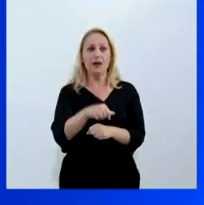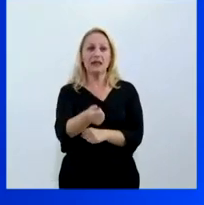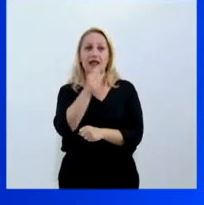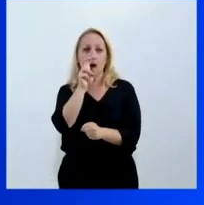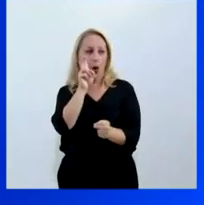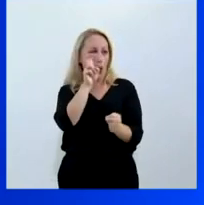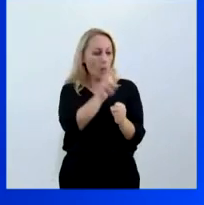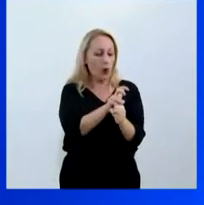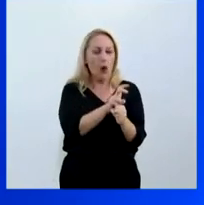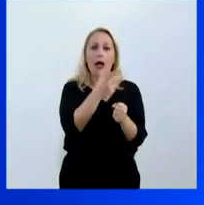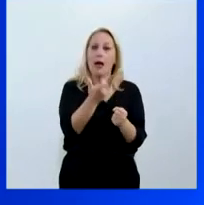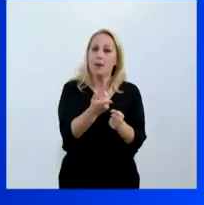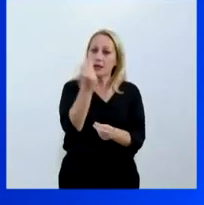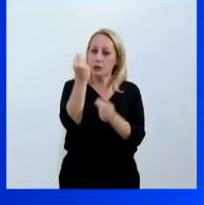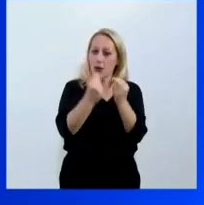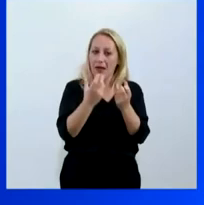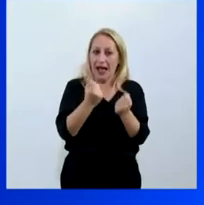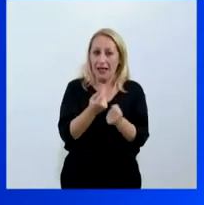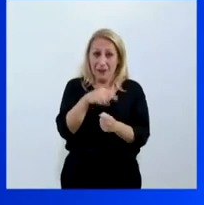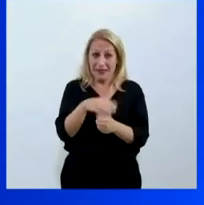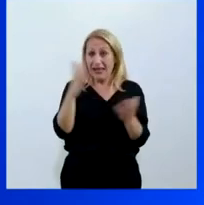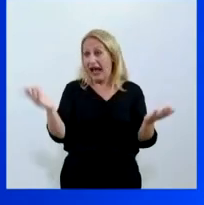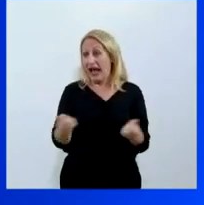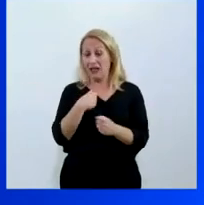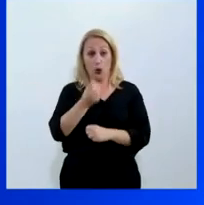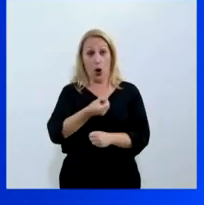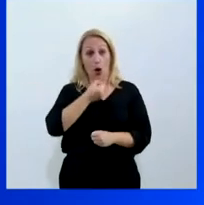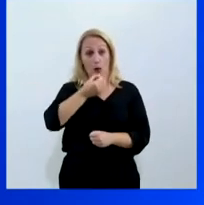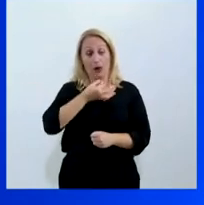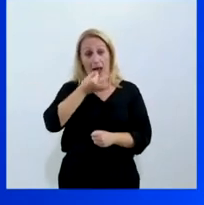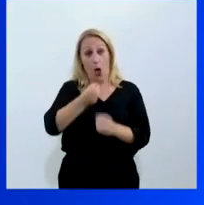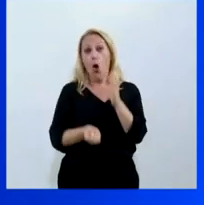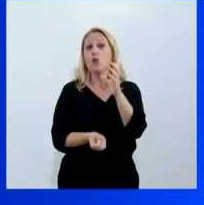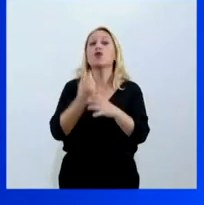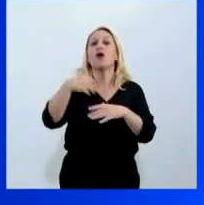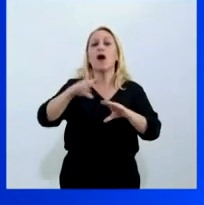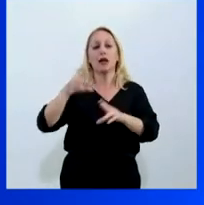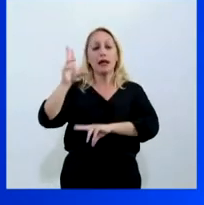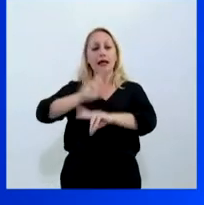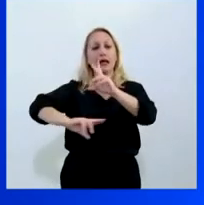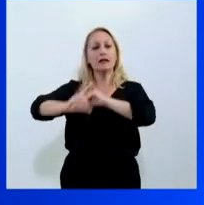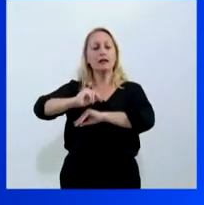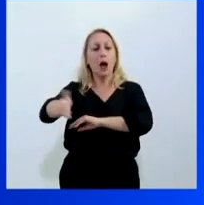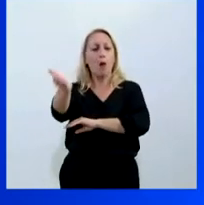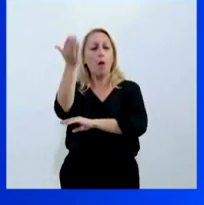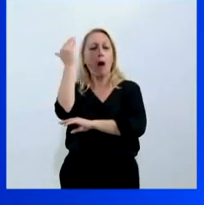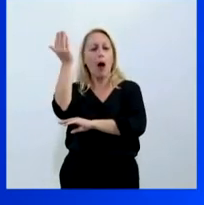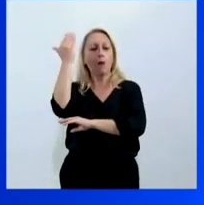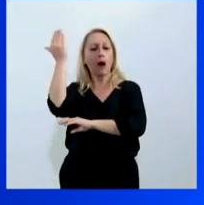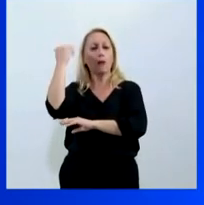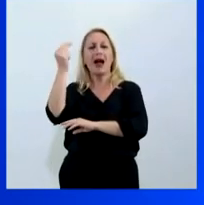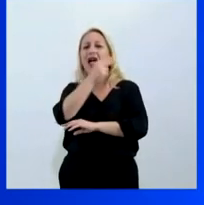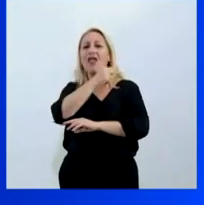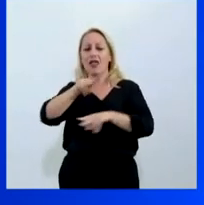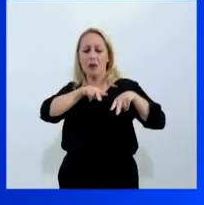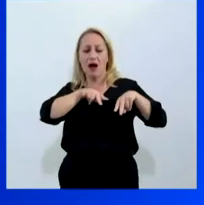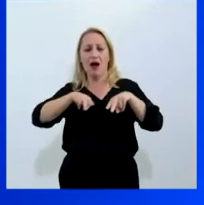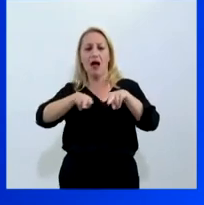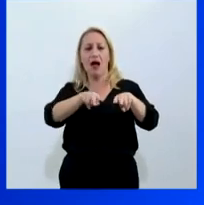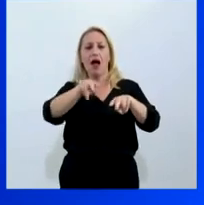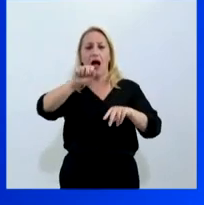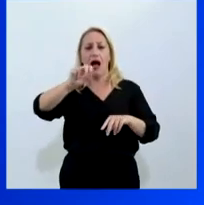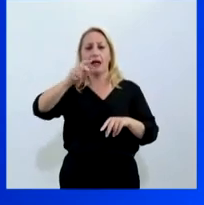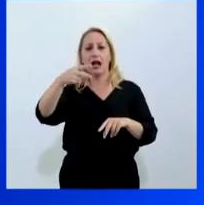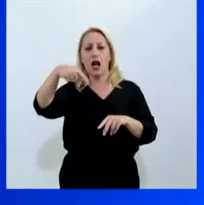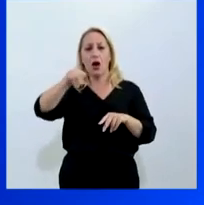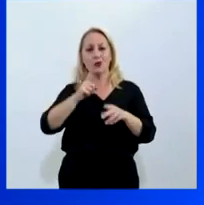σε νερό. Δεν σας λέω πάλι κάτι καινούριο. Αυτή η συζήτηση είχε ξεκινήσει από την εποχή της περιβόητης εκτροπής του Αχελώου. Αλλά